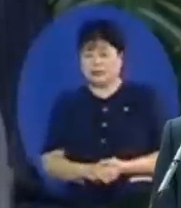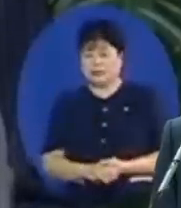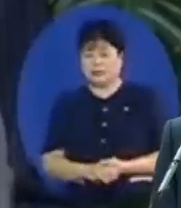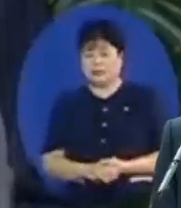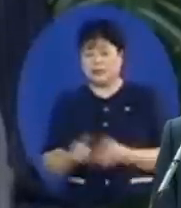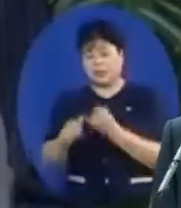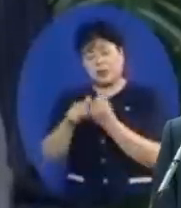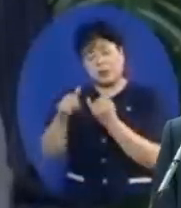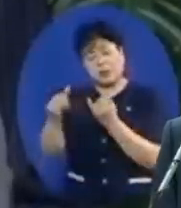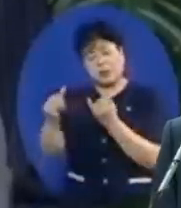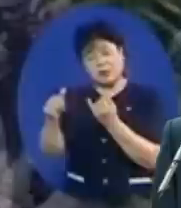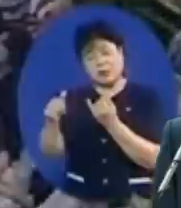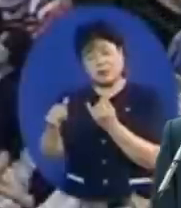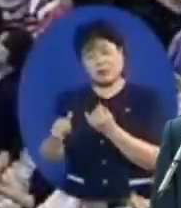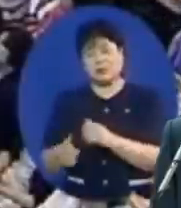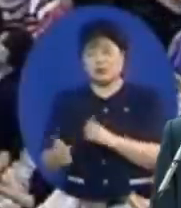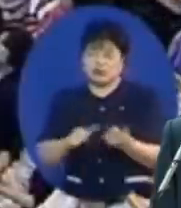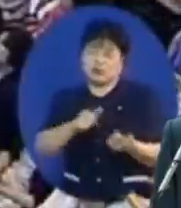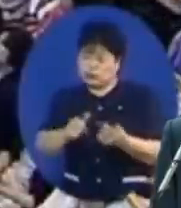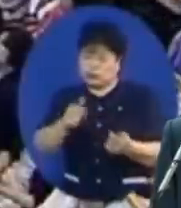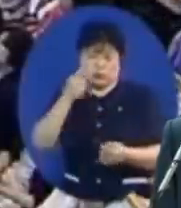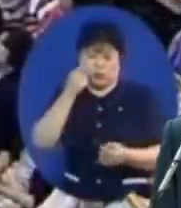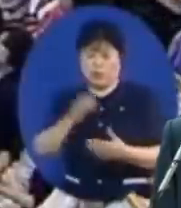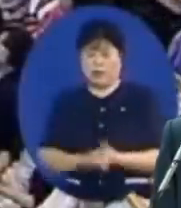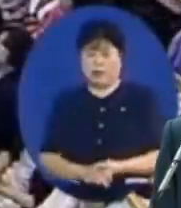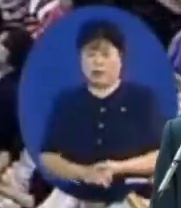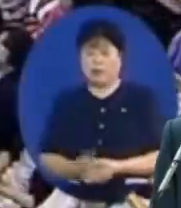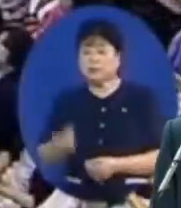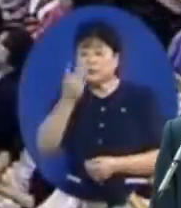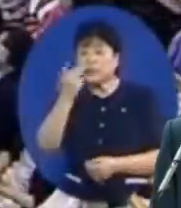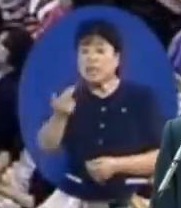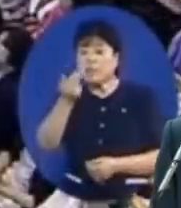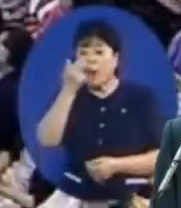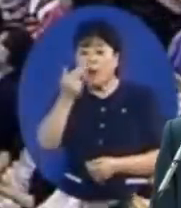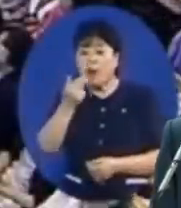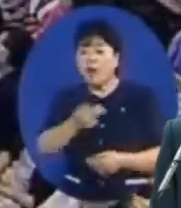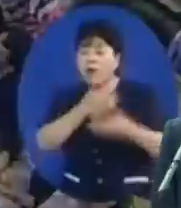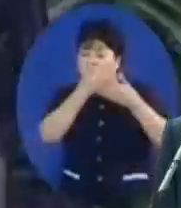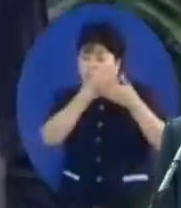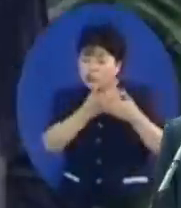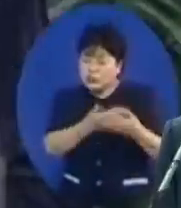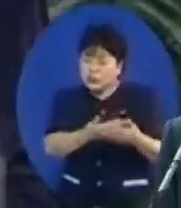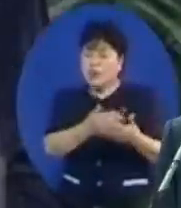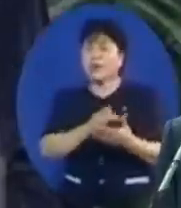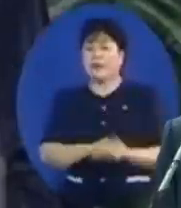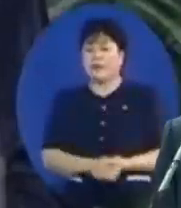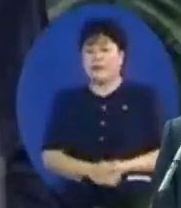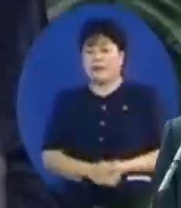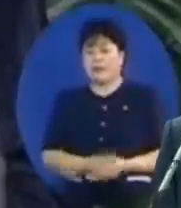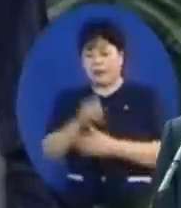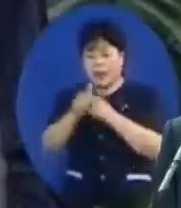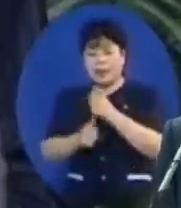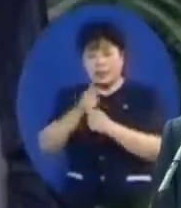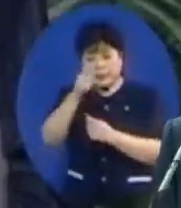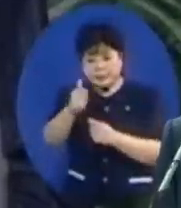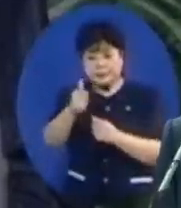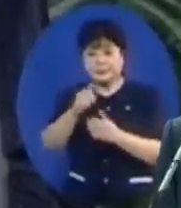그 남편에게 죽여달라고 그랬어요. 생명이 얼마나 귀한 것인데